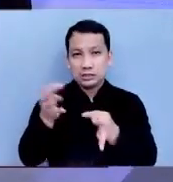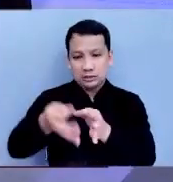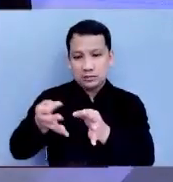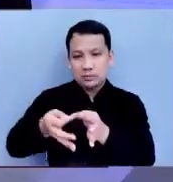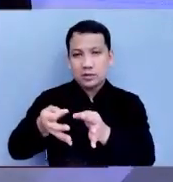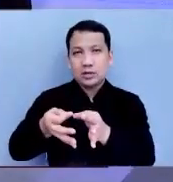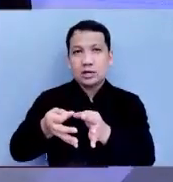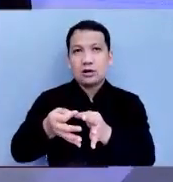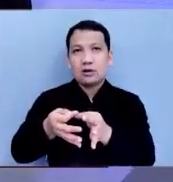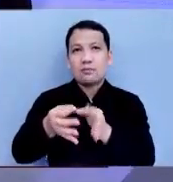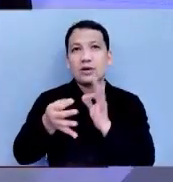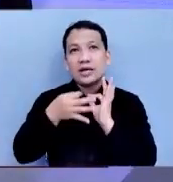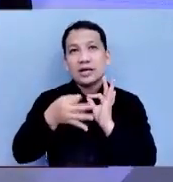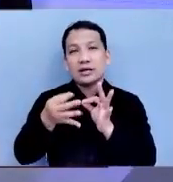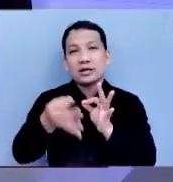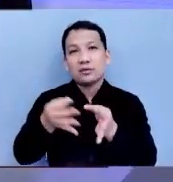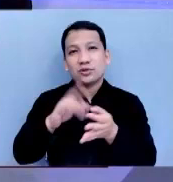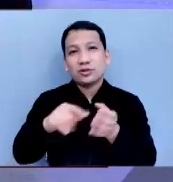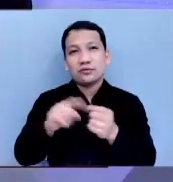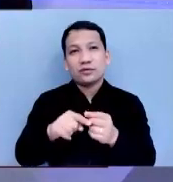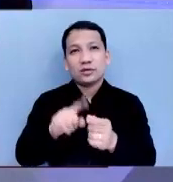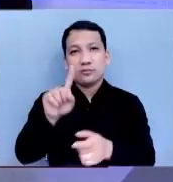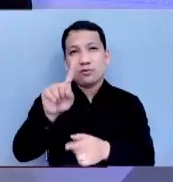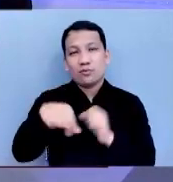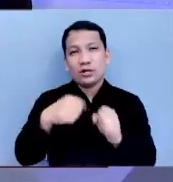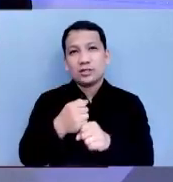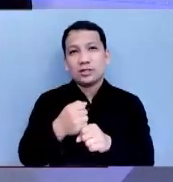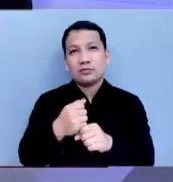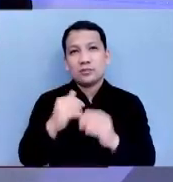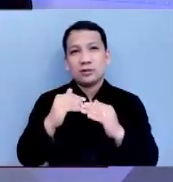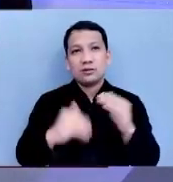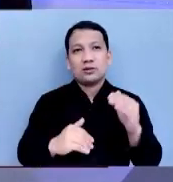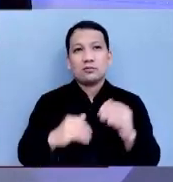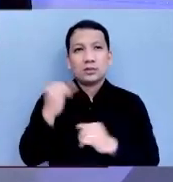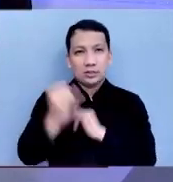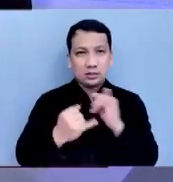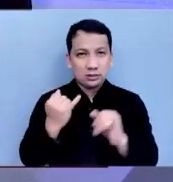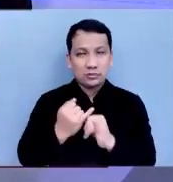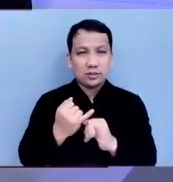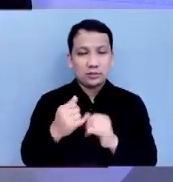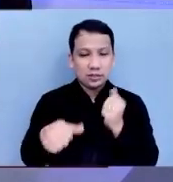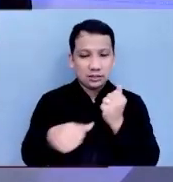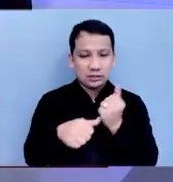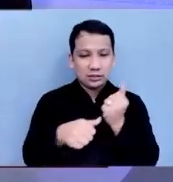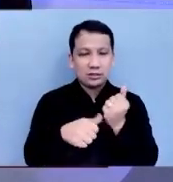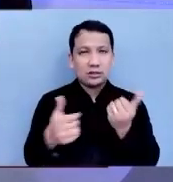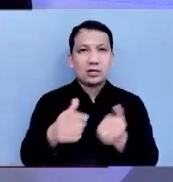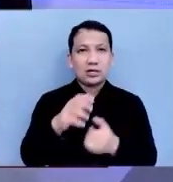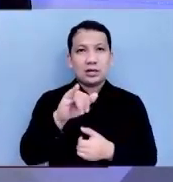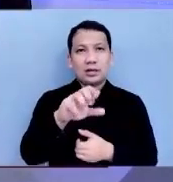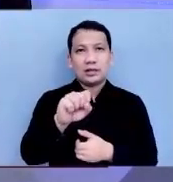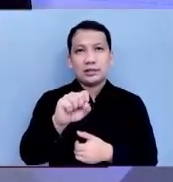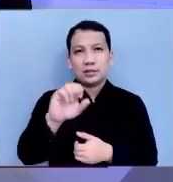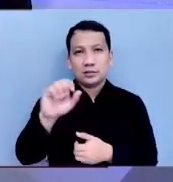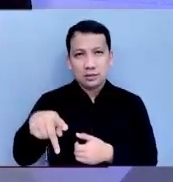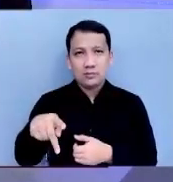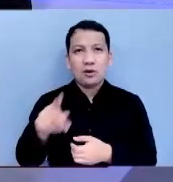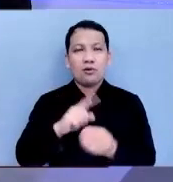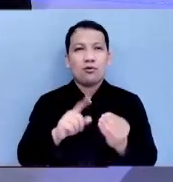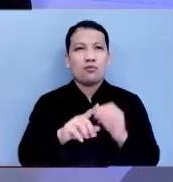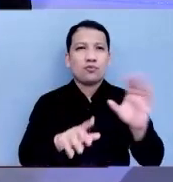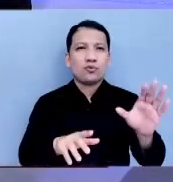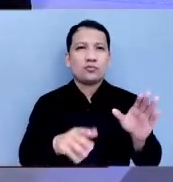po bababa ng 1 taon para sa US Forces or para sa International Security Assistance Force o yung ISAF. O di kaya ay